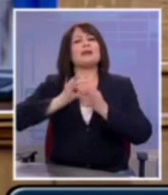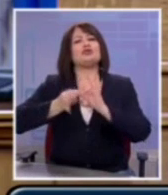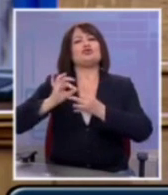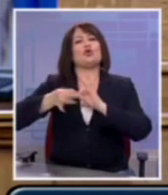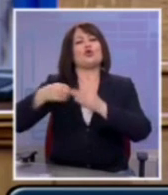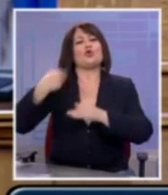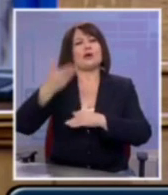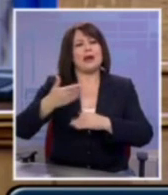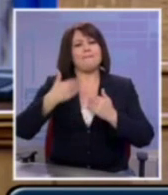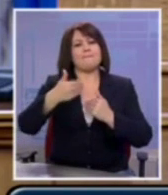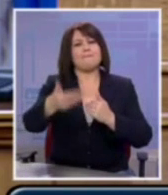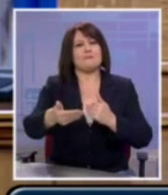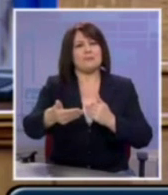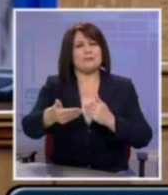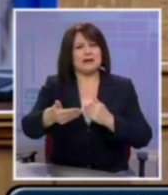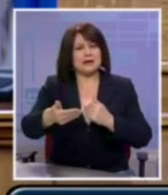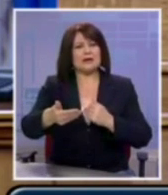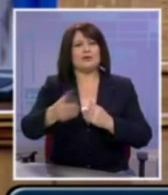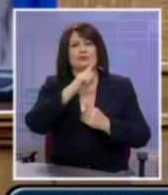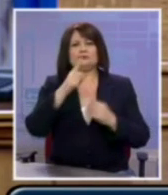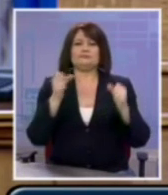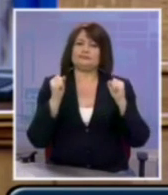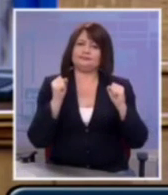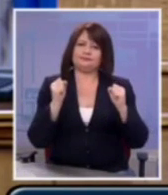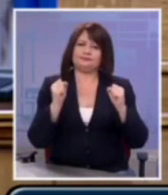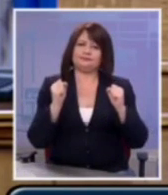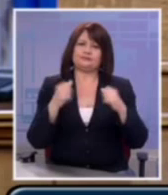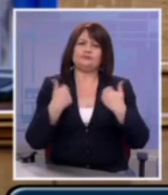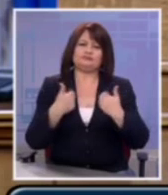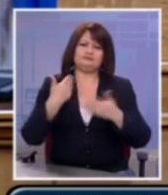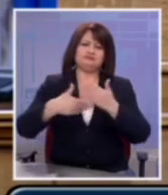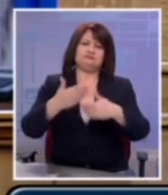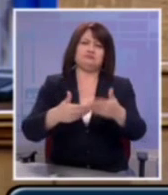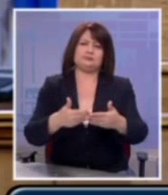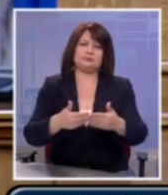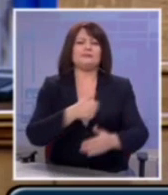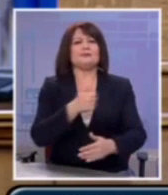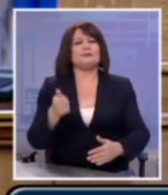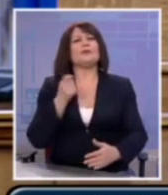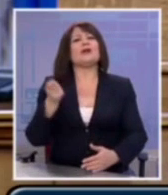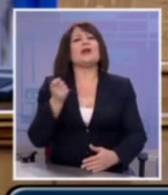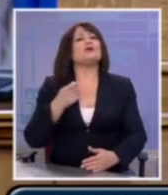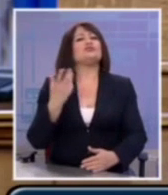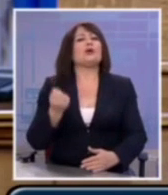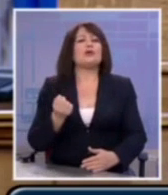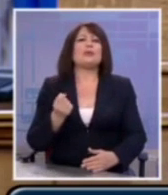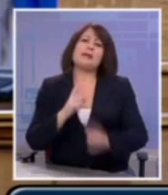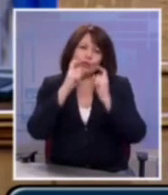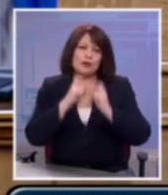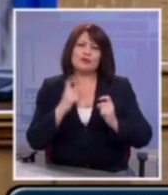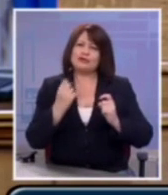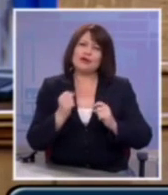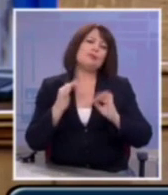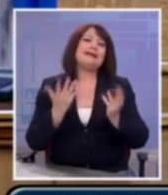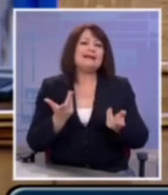το μέλλον, προς τις ζώσες και τις επόμενες γενιές. Το μόνο μας χρέος είναι